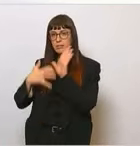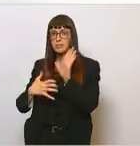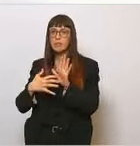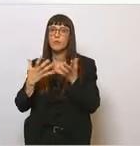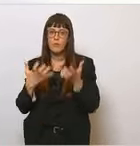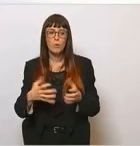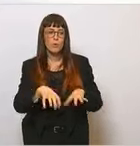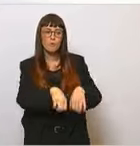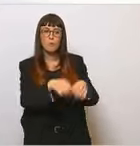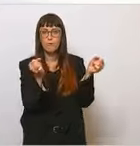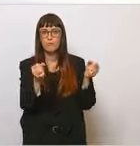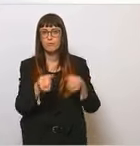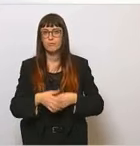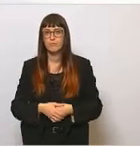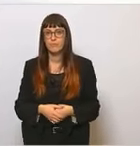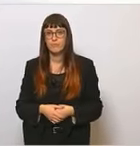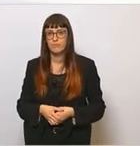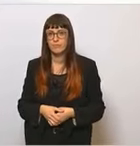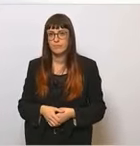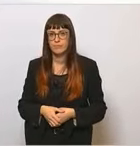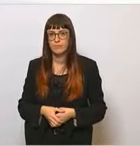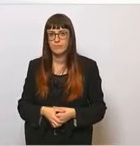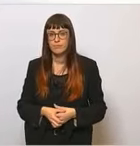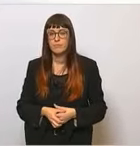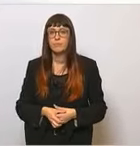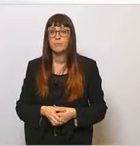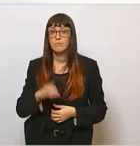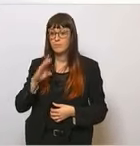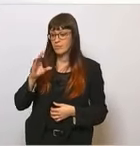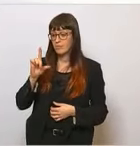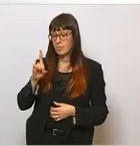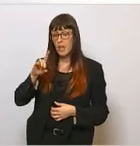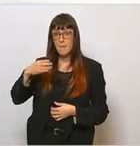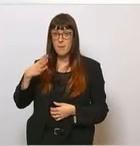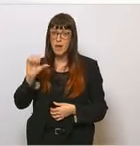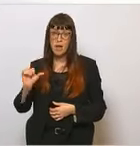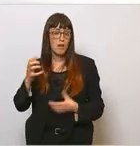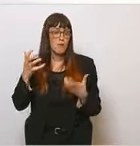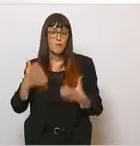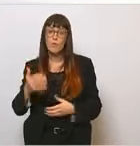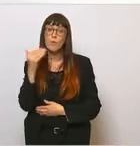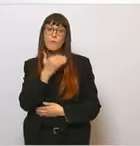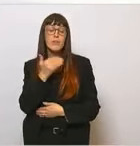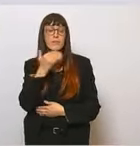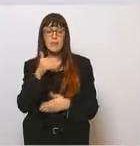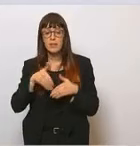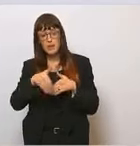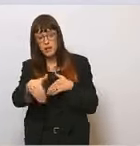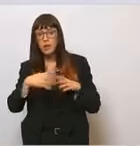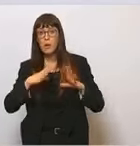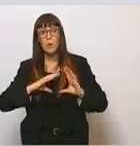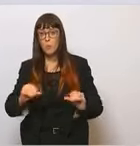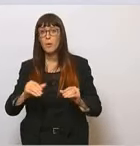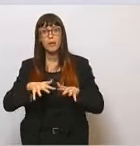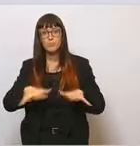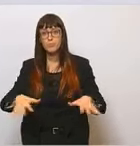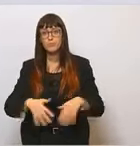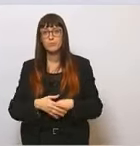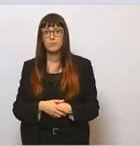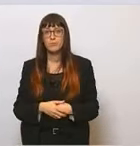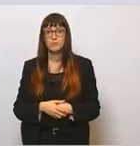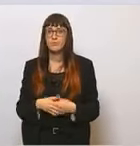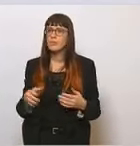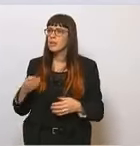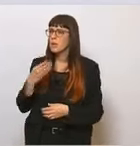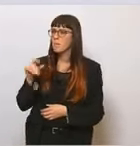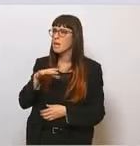les acteurs pour faire en sorte que ce DMA soit entre en vigueur le plus rapidement possible. Est-ce que de vos